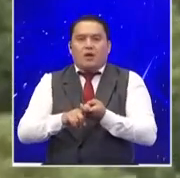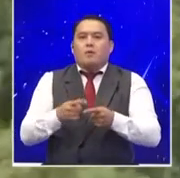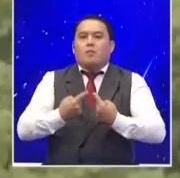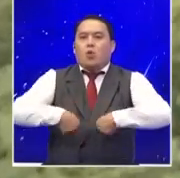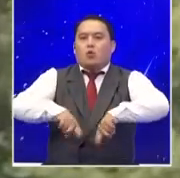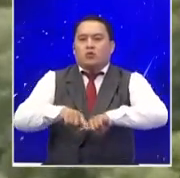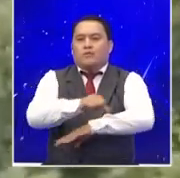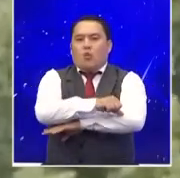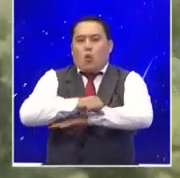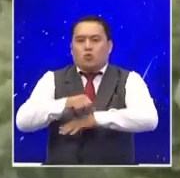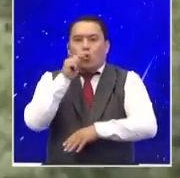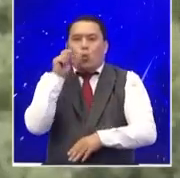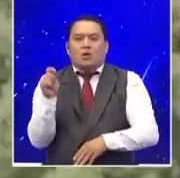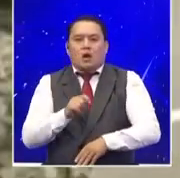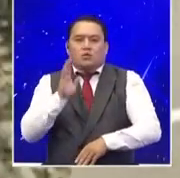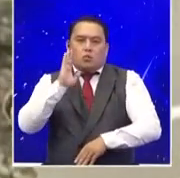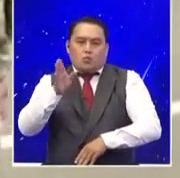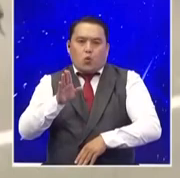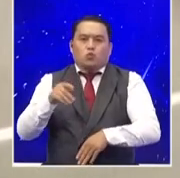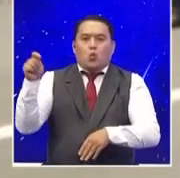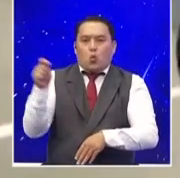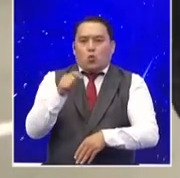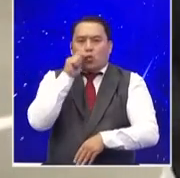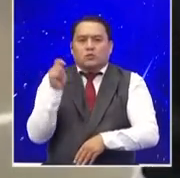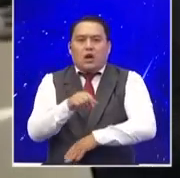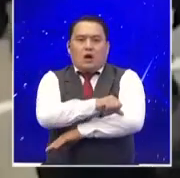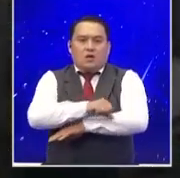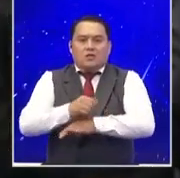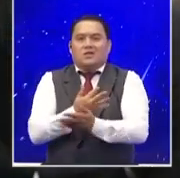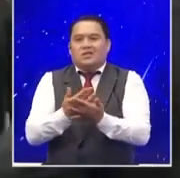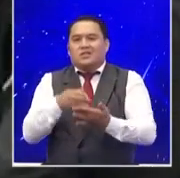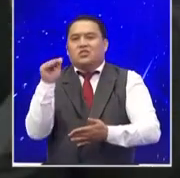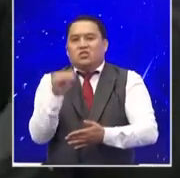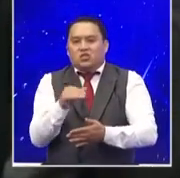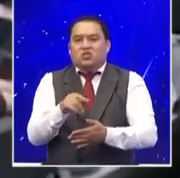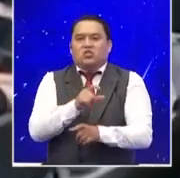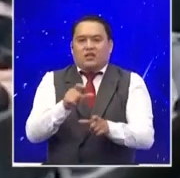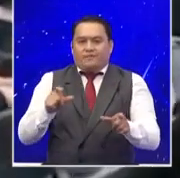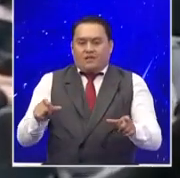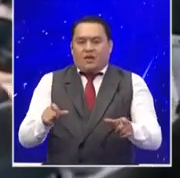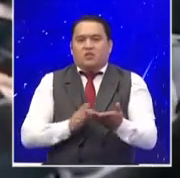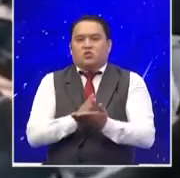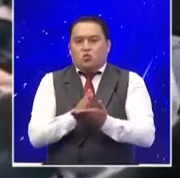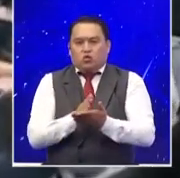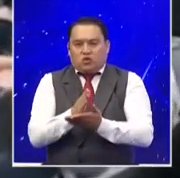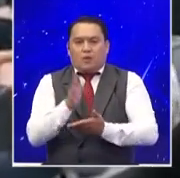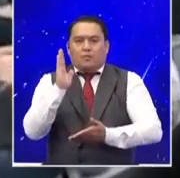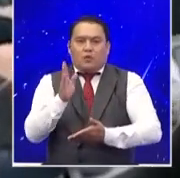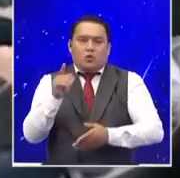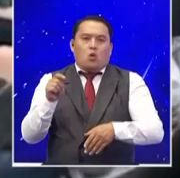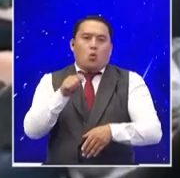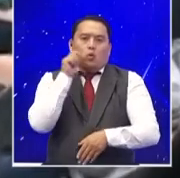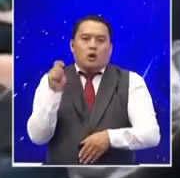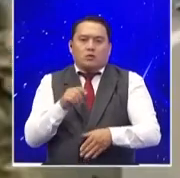По данным пограничной службы Украины, ожидается прибытие к украинской границе еще несколько тысяч паломников. В связи с этим Министерство иностранных